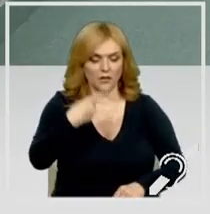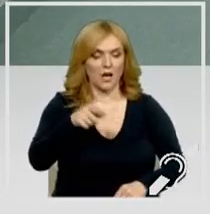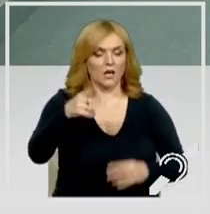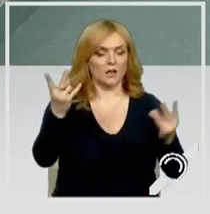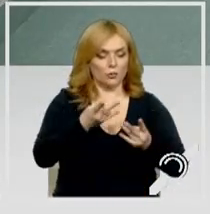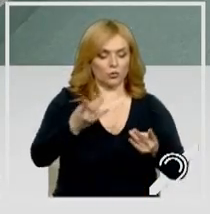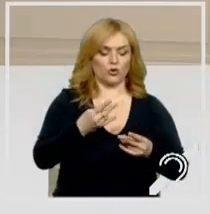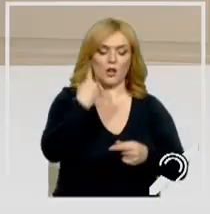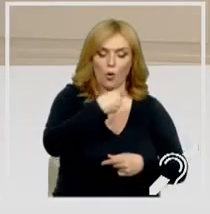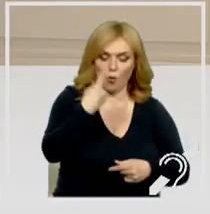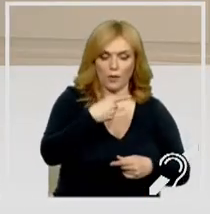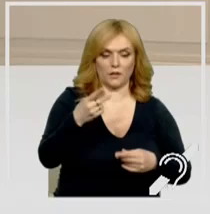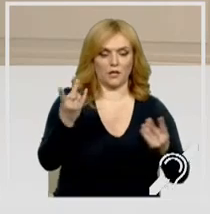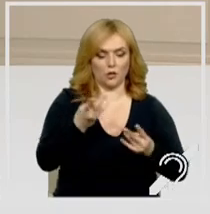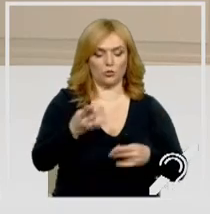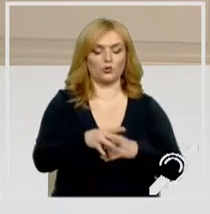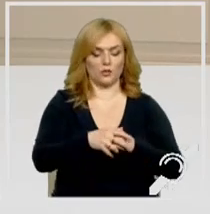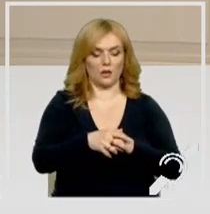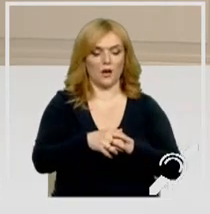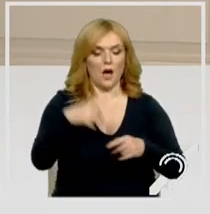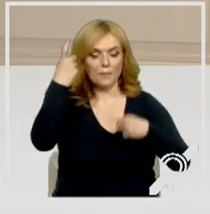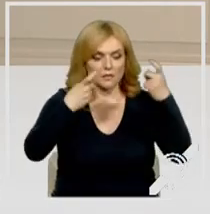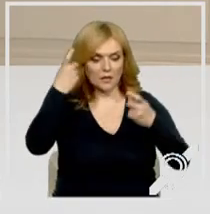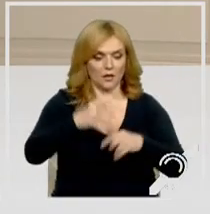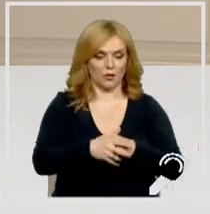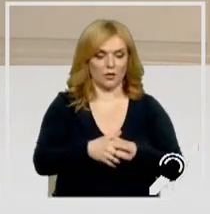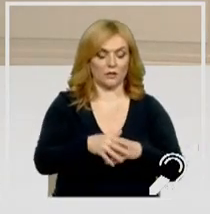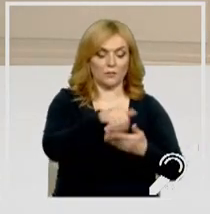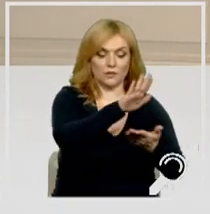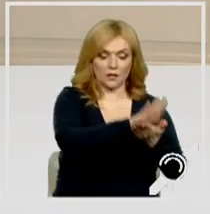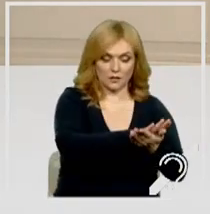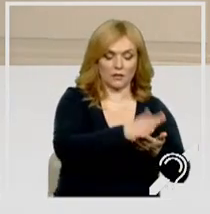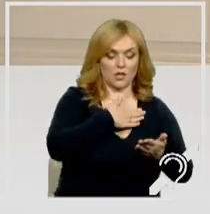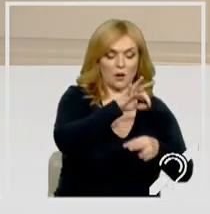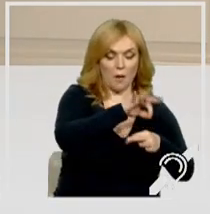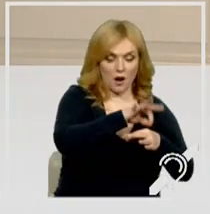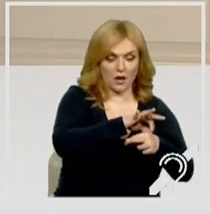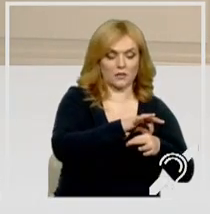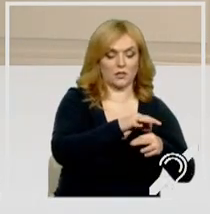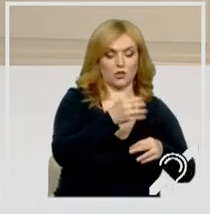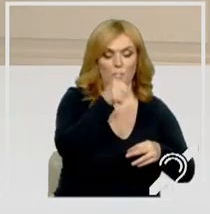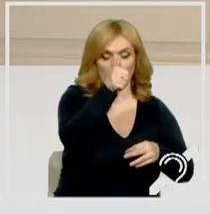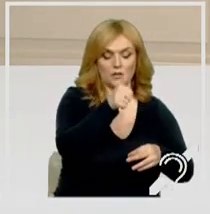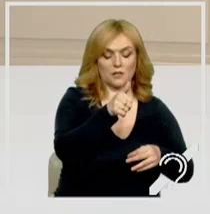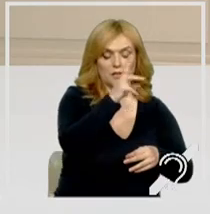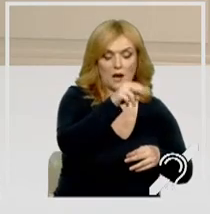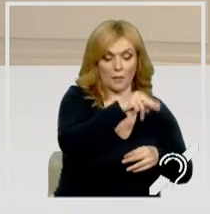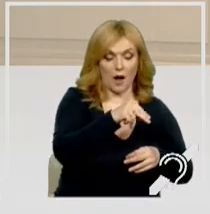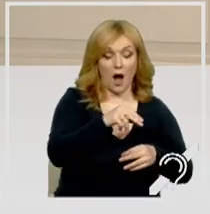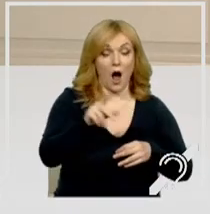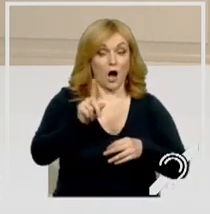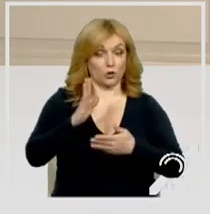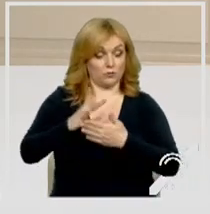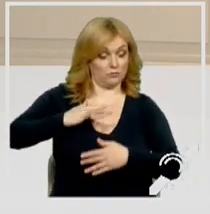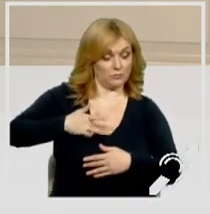și kinetoterapie. Grupul ne-am dat doar în decembrie. А подозрения на аутизм были